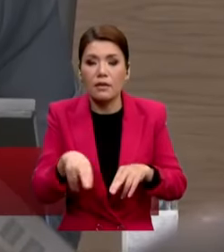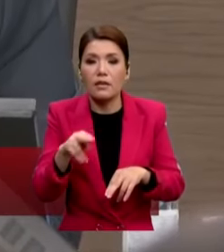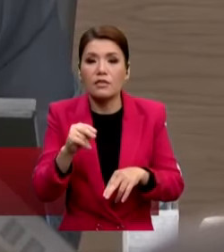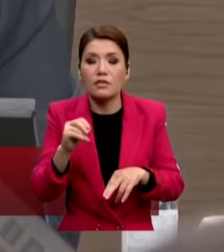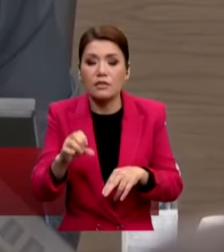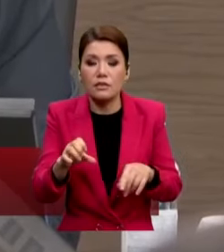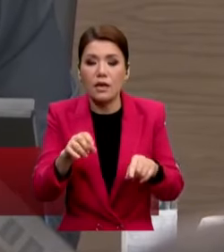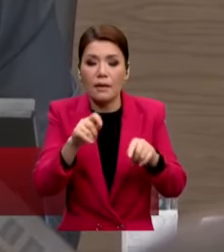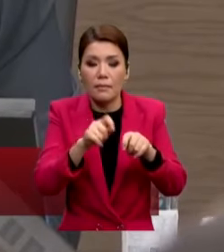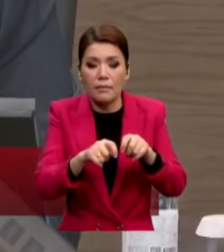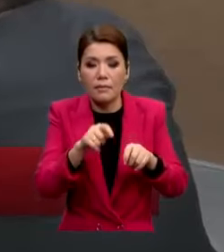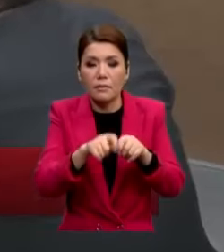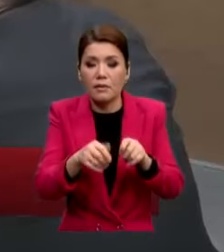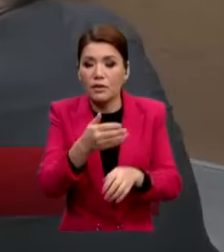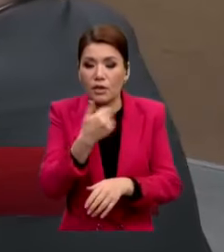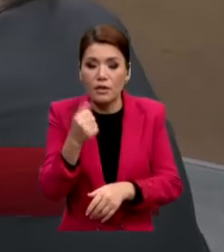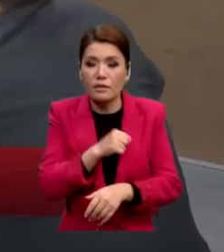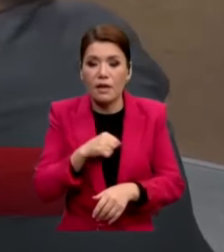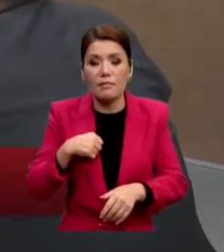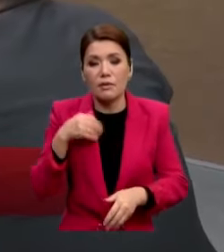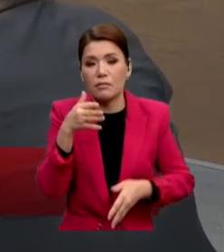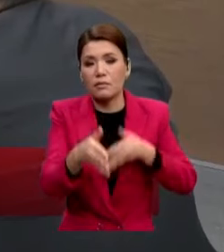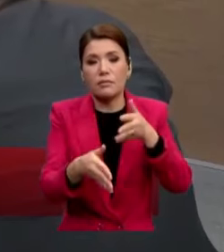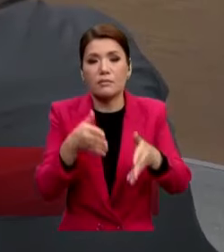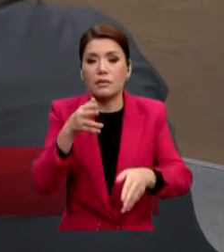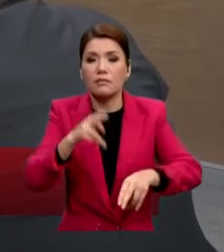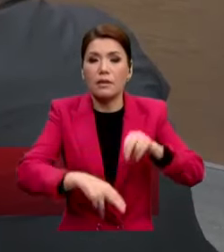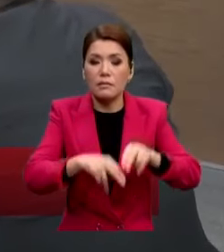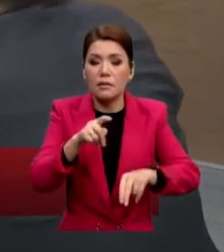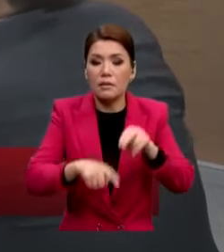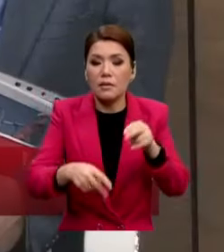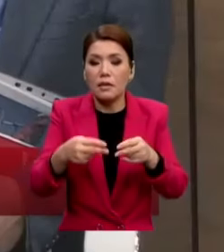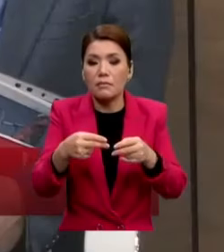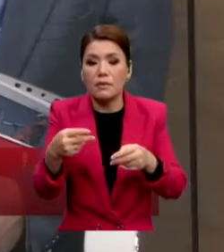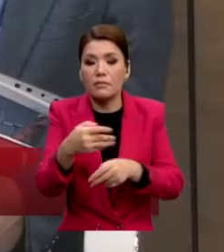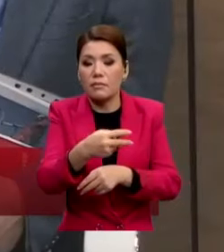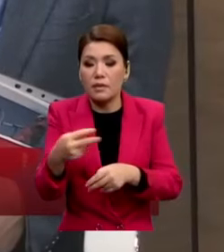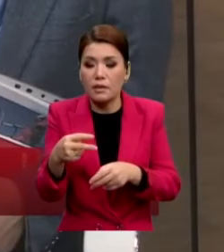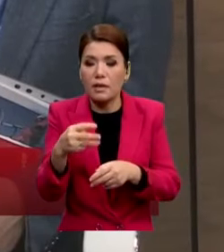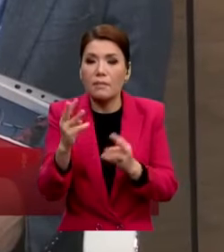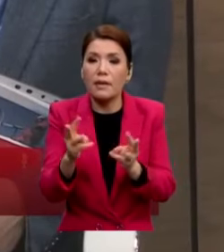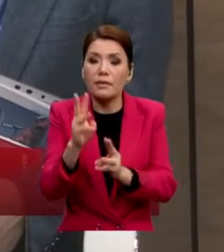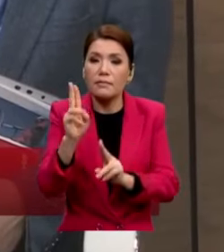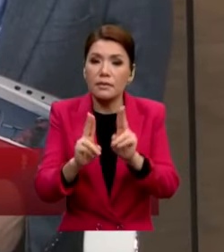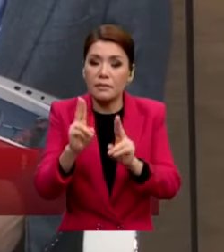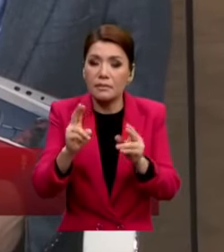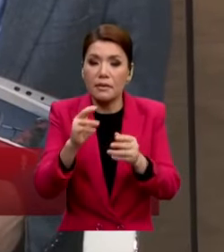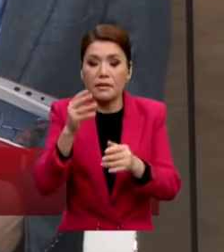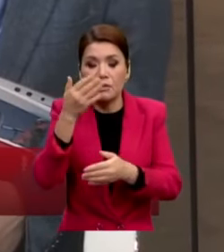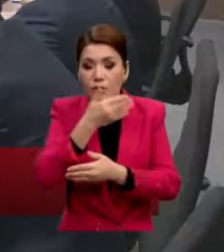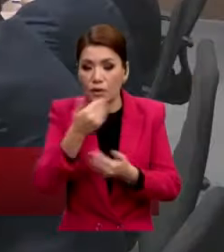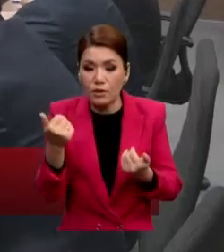Мол, бесконтрольность на этапе строительства приводит к тому, что между этажками не соблюдаются противопожарные расстояния, а объекты, работающие